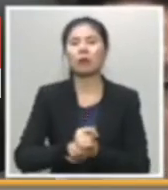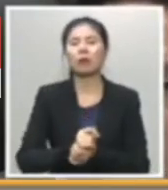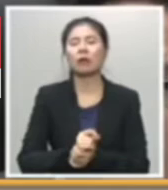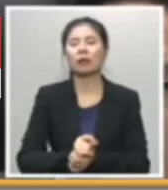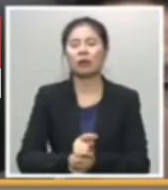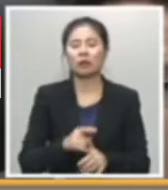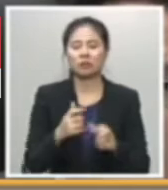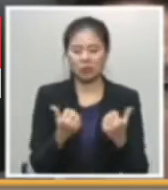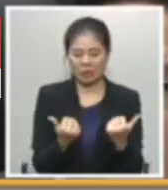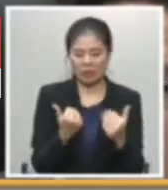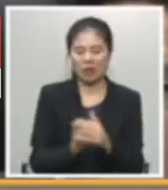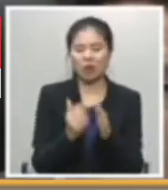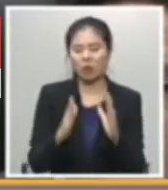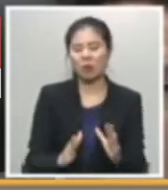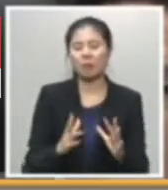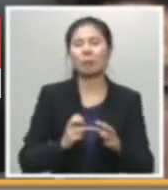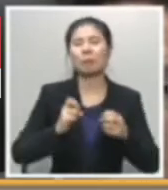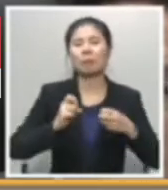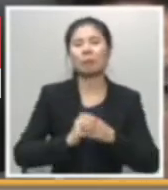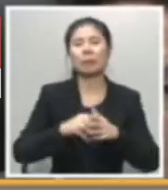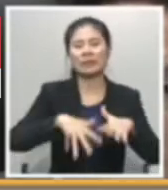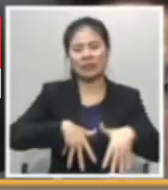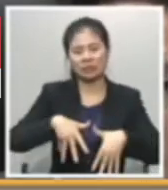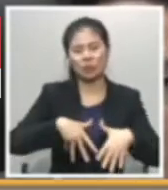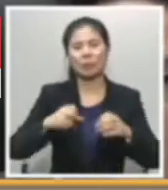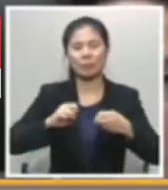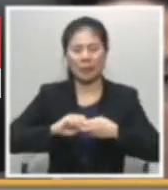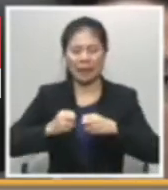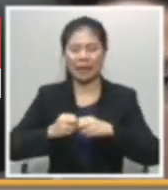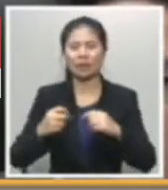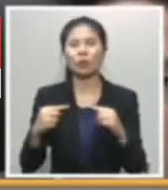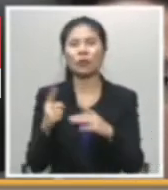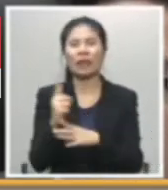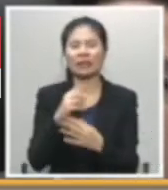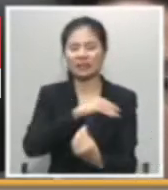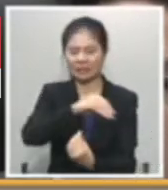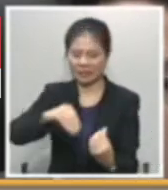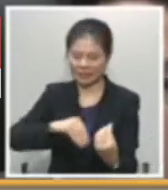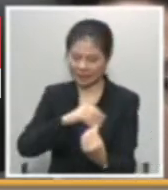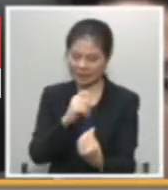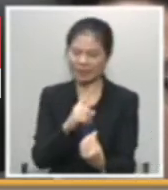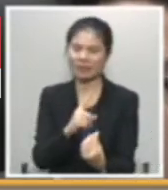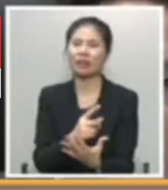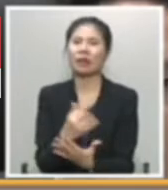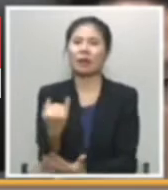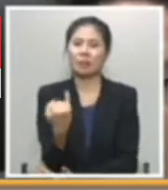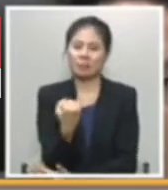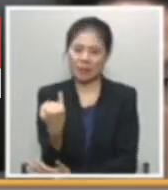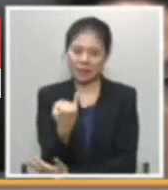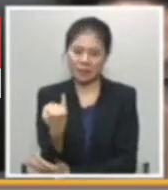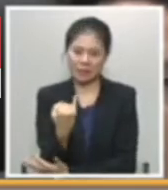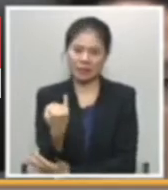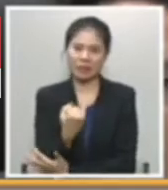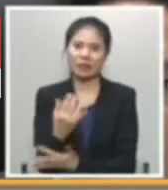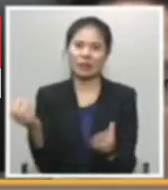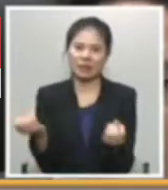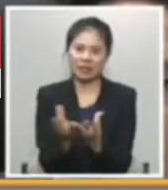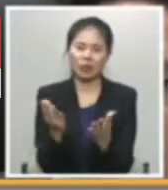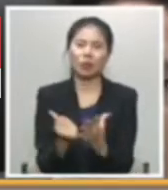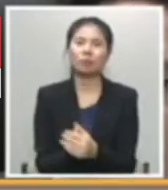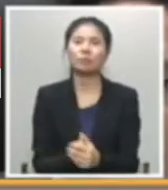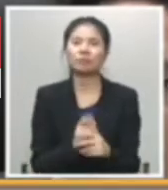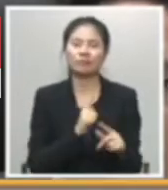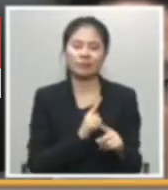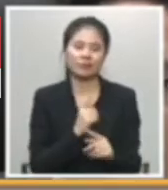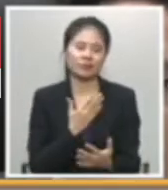ประสบกับสภาวะเศรษฐกิจที่ยากลำบากในขณะนี้มาโดยตลอดท่านประ